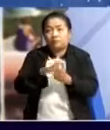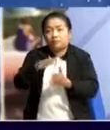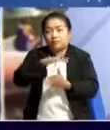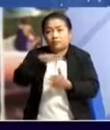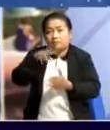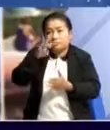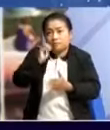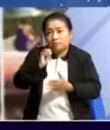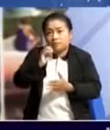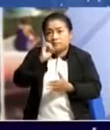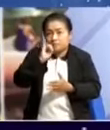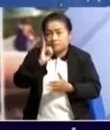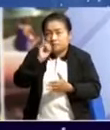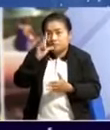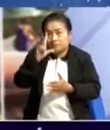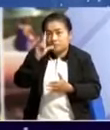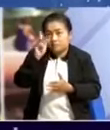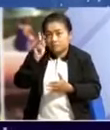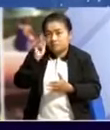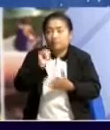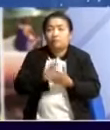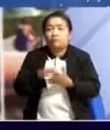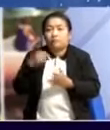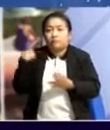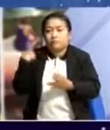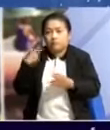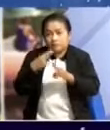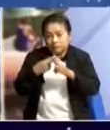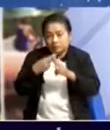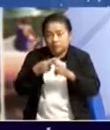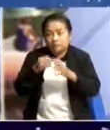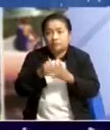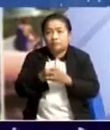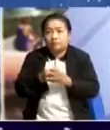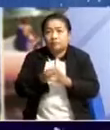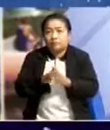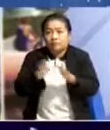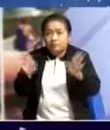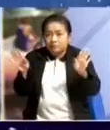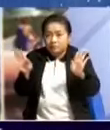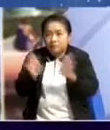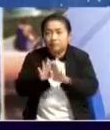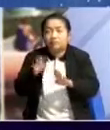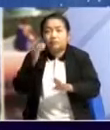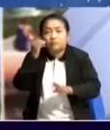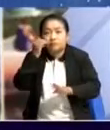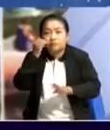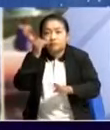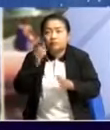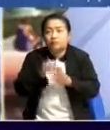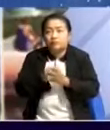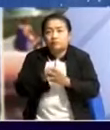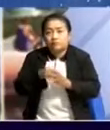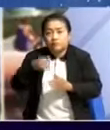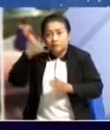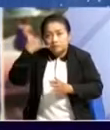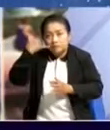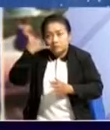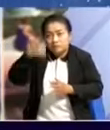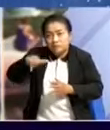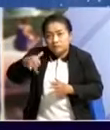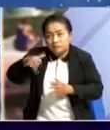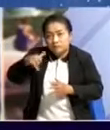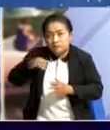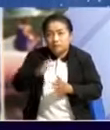เนี่ยตอนนี้ก็ปิดโต๊ะแชร์ไปเป็นที่เรียบร้อยแล้วก็ไม่สามารถที่จะติดต่อได้นะคะรวมถึงเท้าแชร์รายนี้เนี่ยยังเป็นเพียง